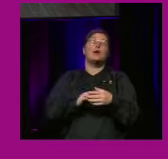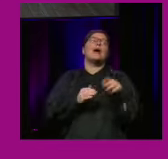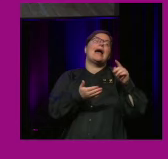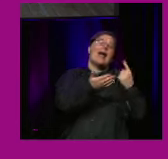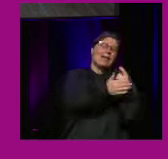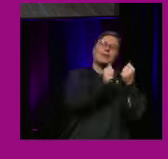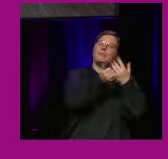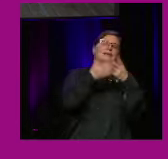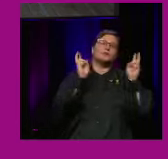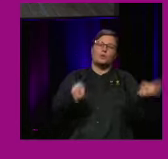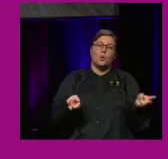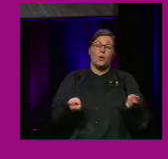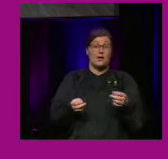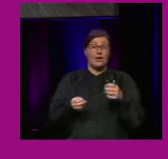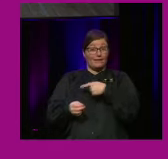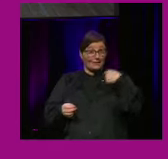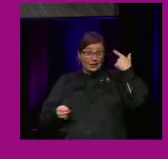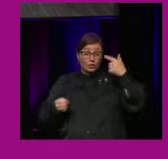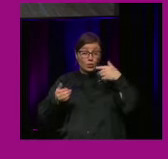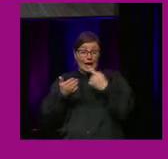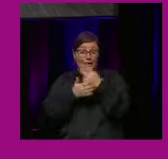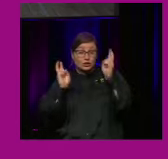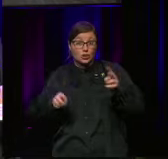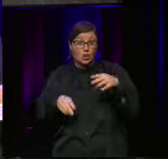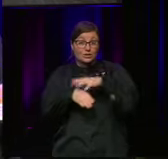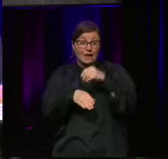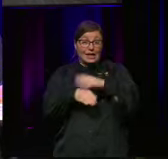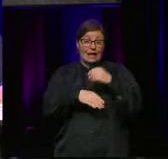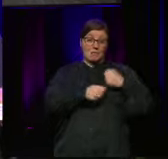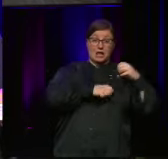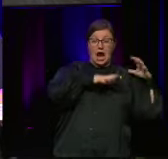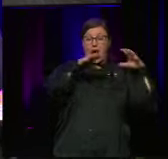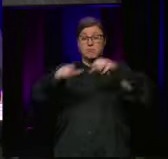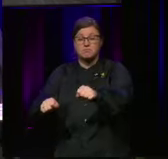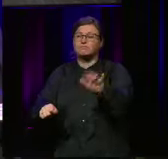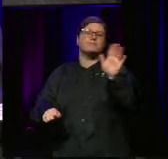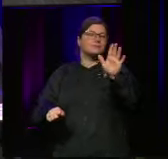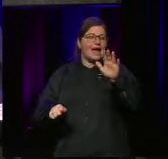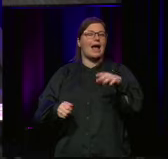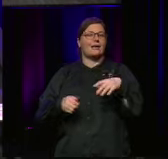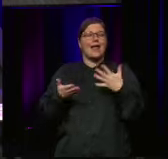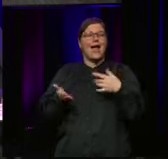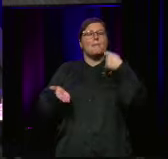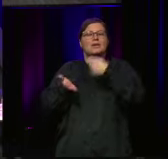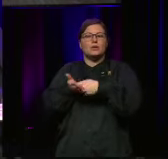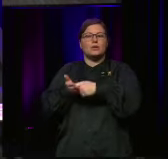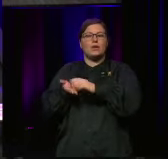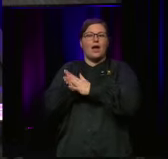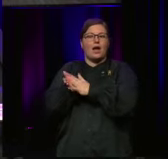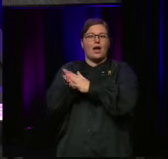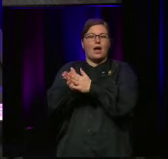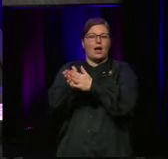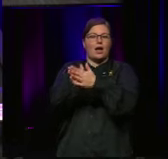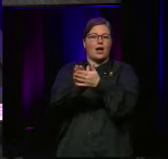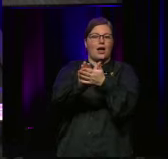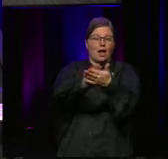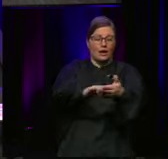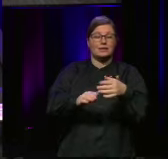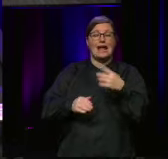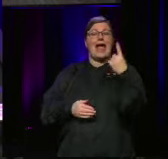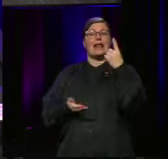att ske. Det kommer att ske med en lång rad beslut. Det kommer att ske över tid, och vi kommer att förlora en rättighet i